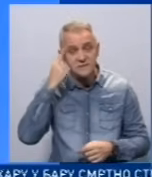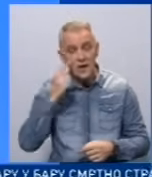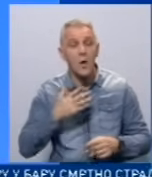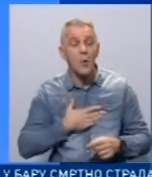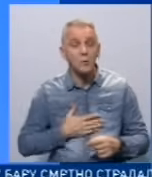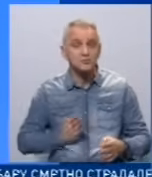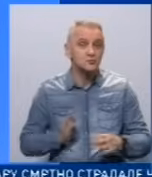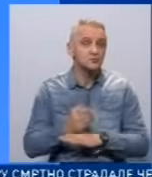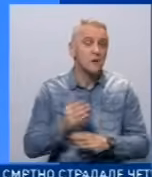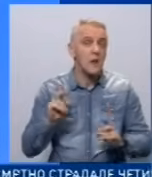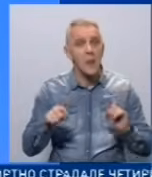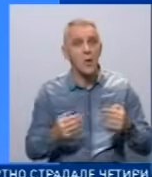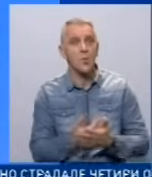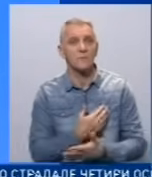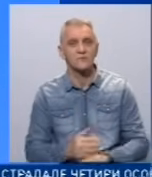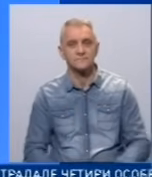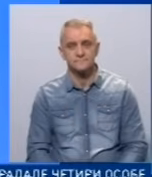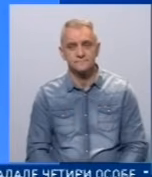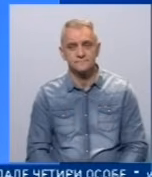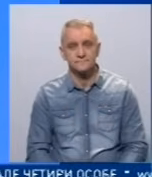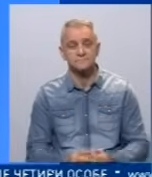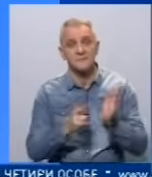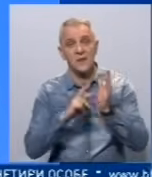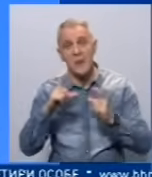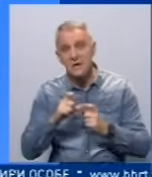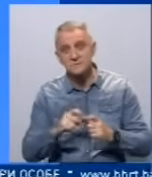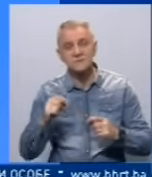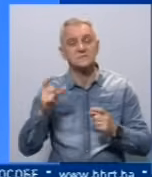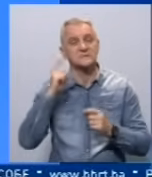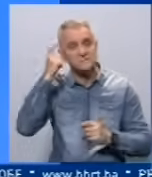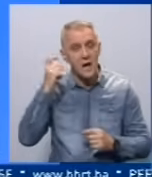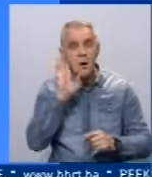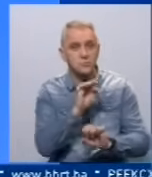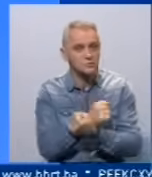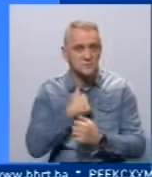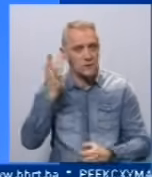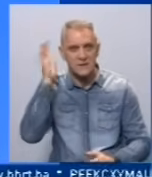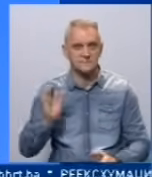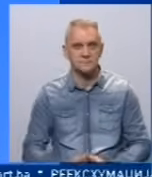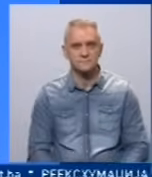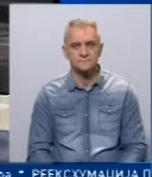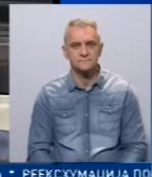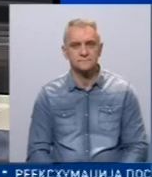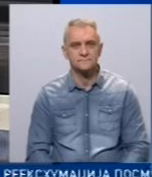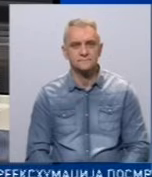ući neko novi, ne stranka za Bosnu i Hercegovinu, ne znam.